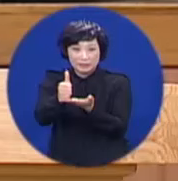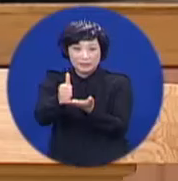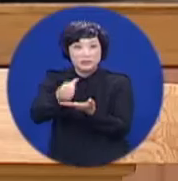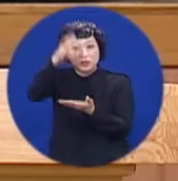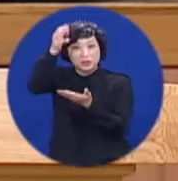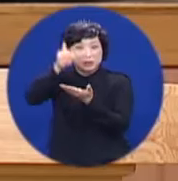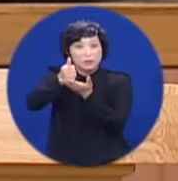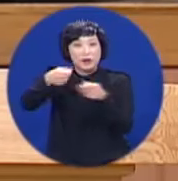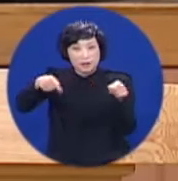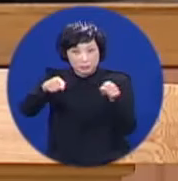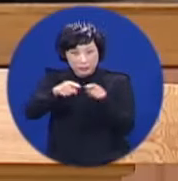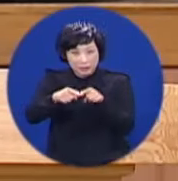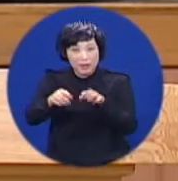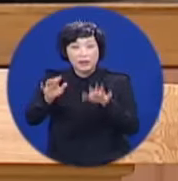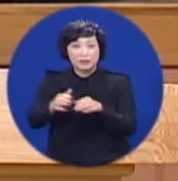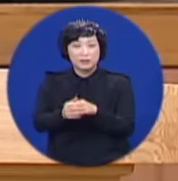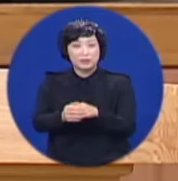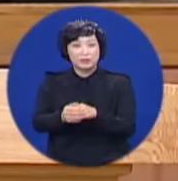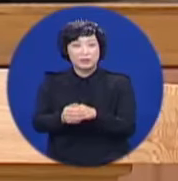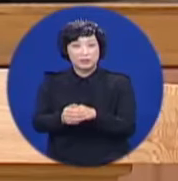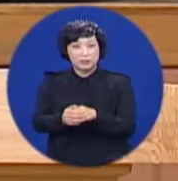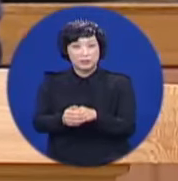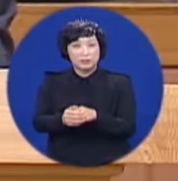성령으로 죽으셨다 우리